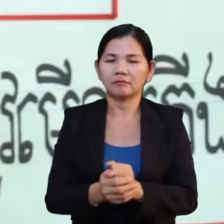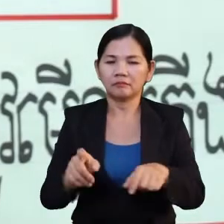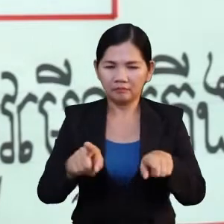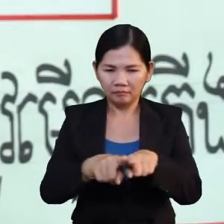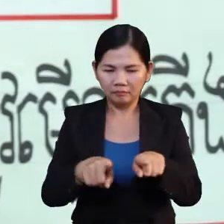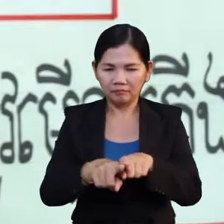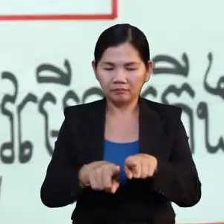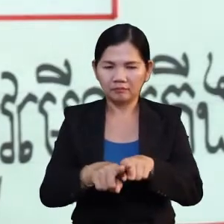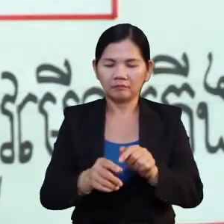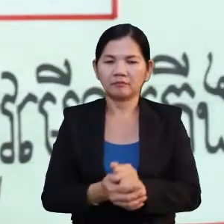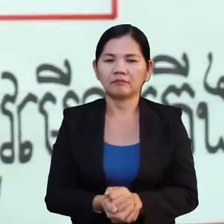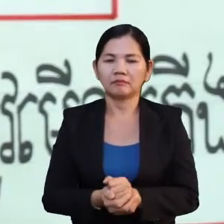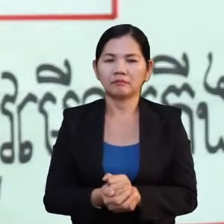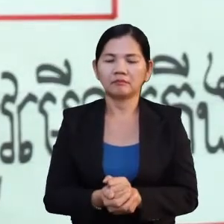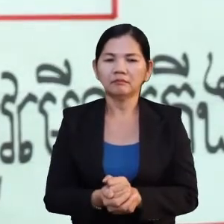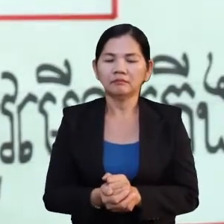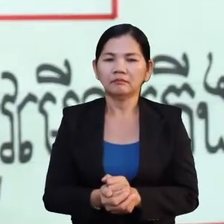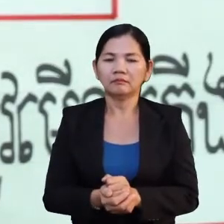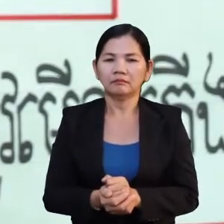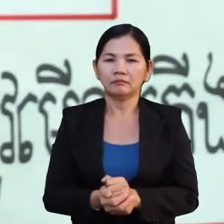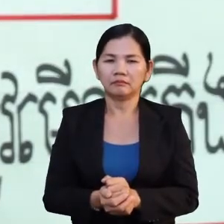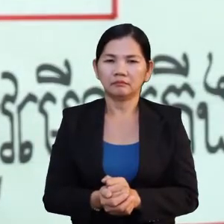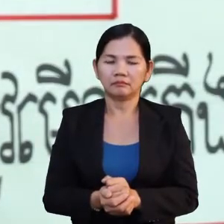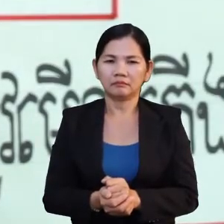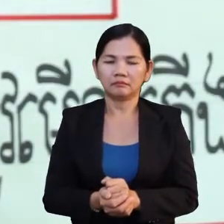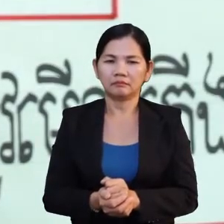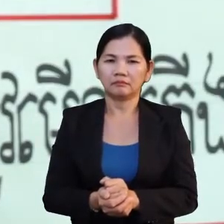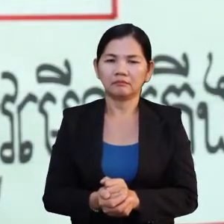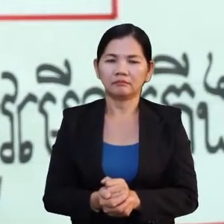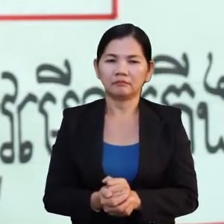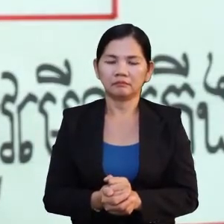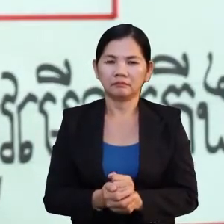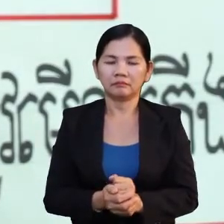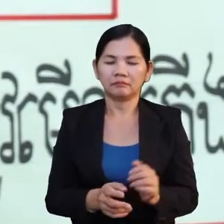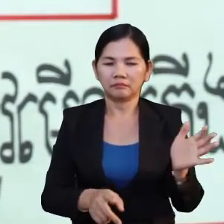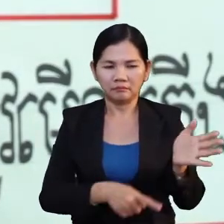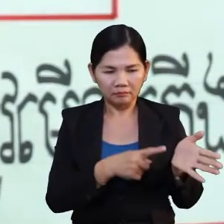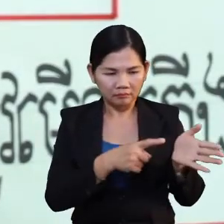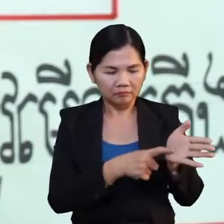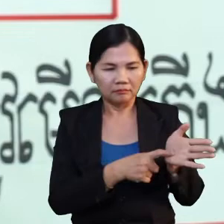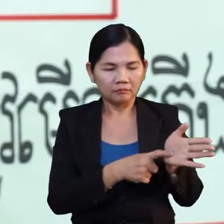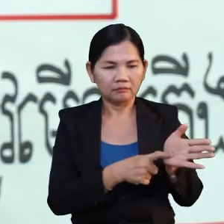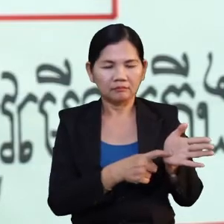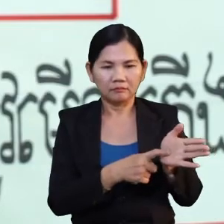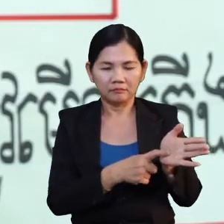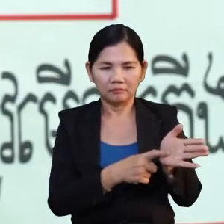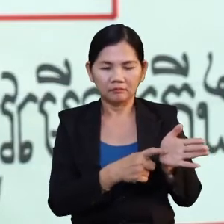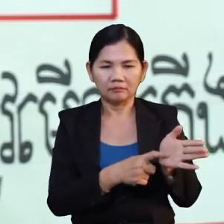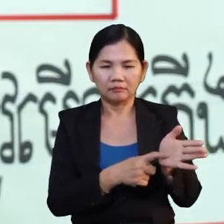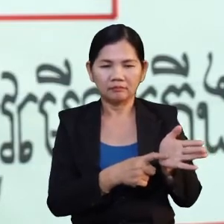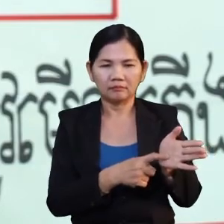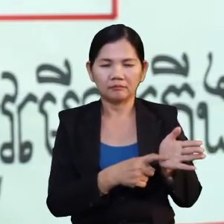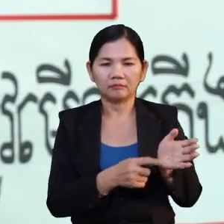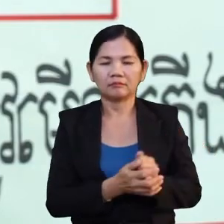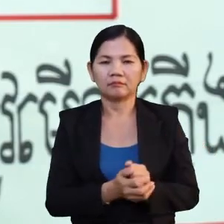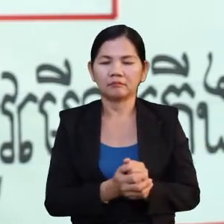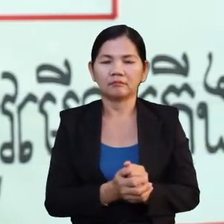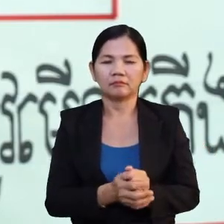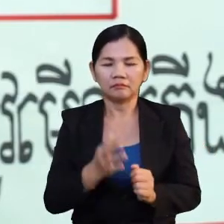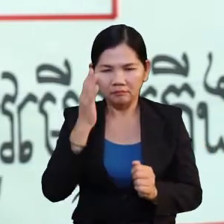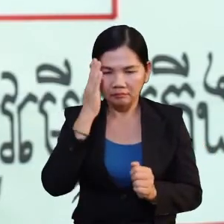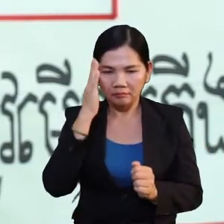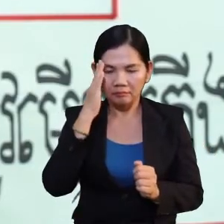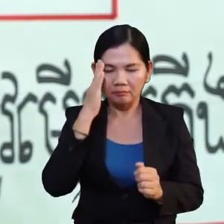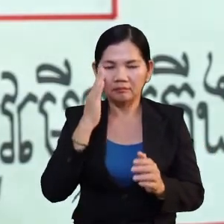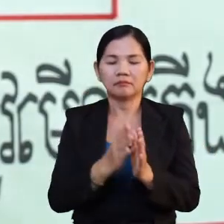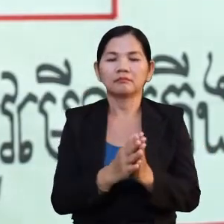ណាចាំអញ្ចឹងយើងមើលរូបនេះដែលអ្នករូបចង្អុលនេះកូនមើលគាត់យើងគិតថាគាត់កំពុង